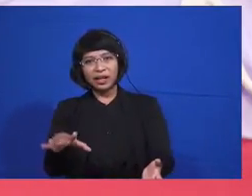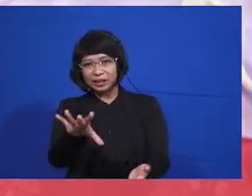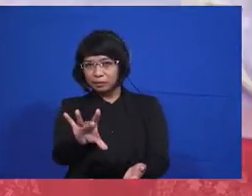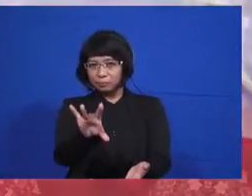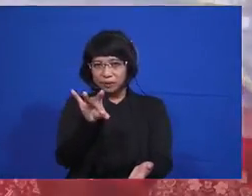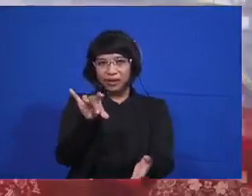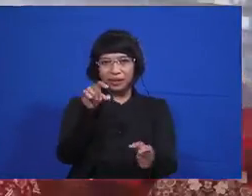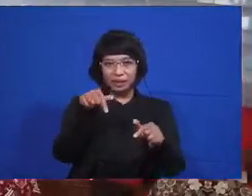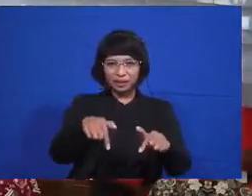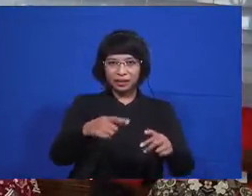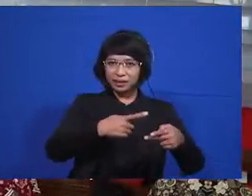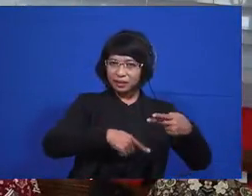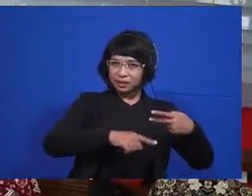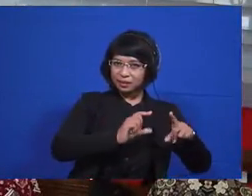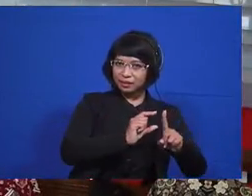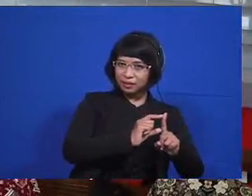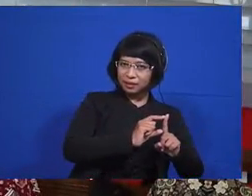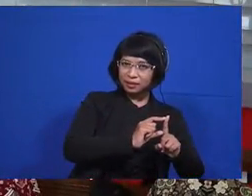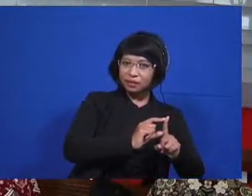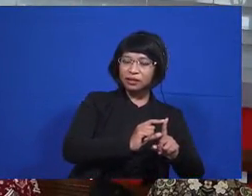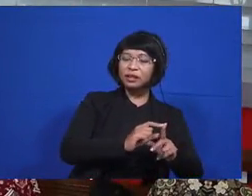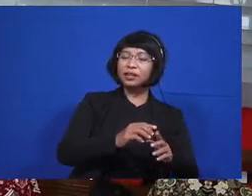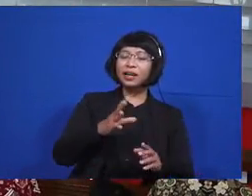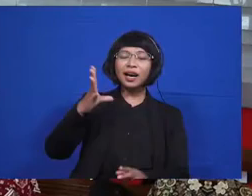terpilih ini.